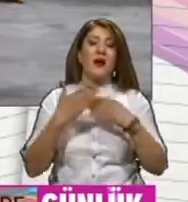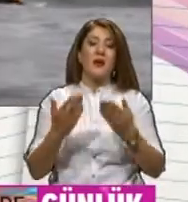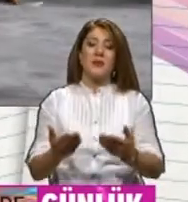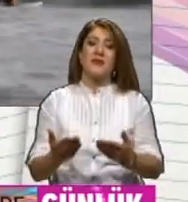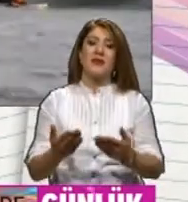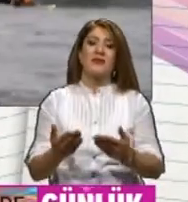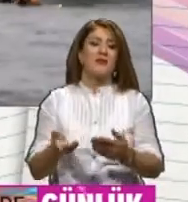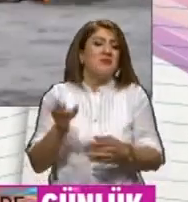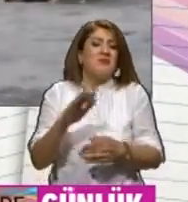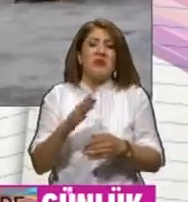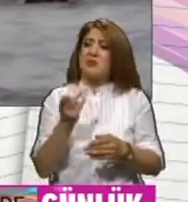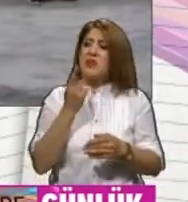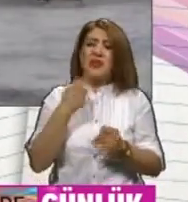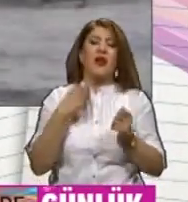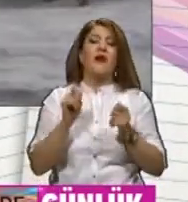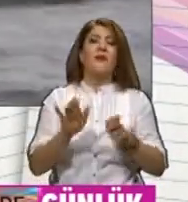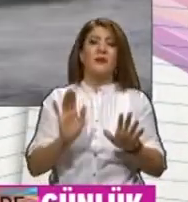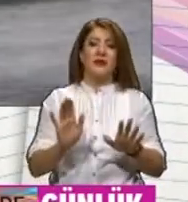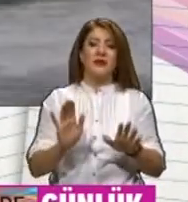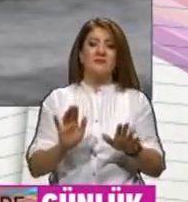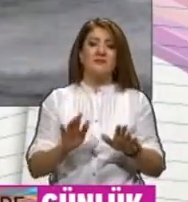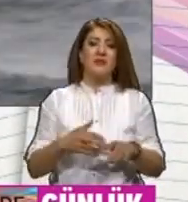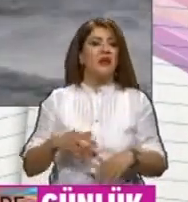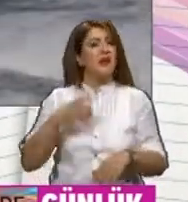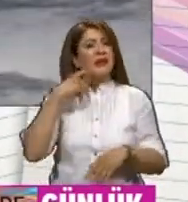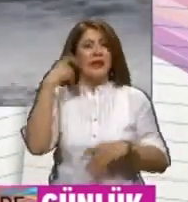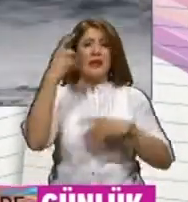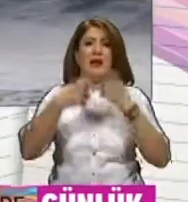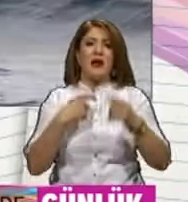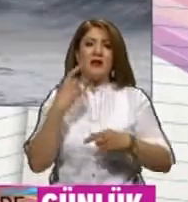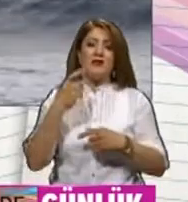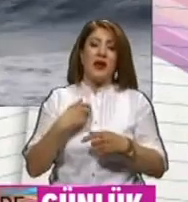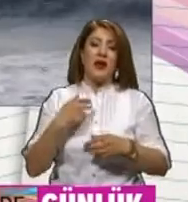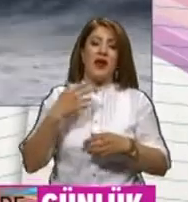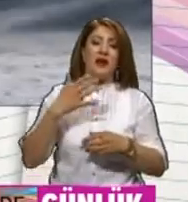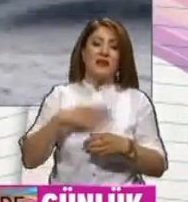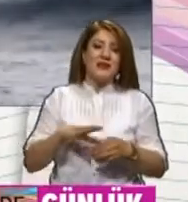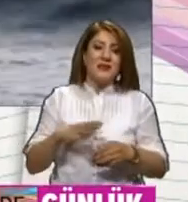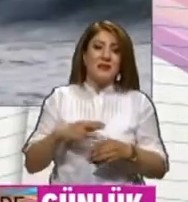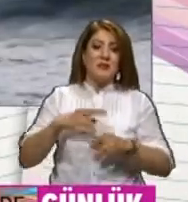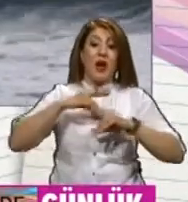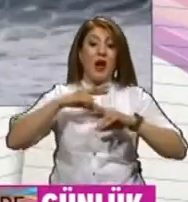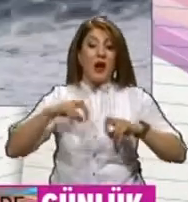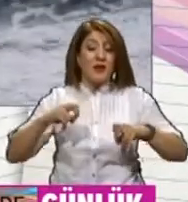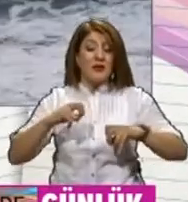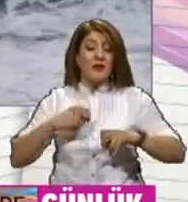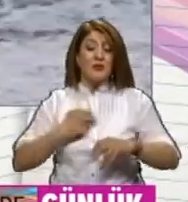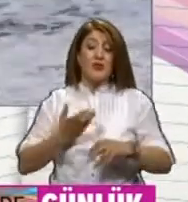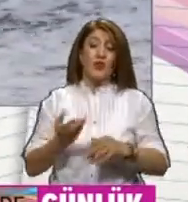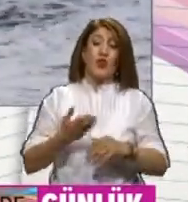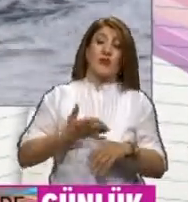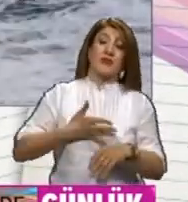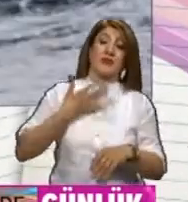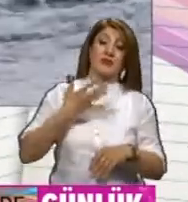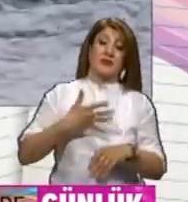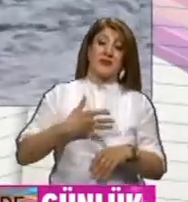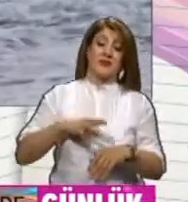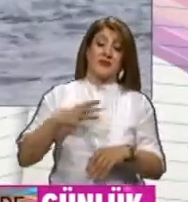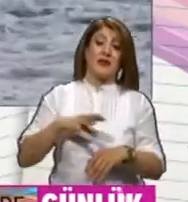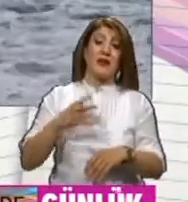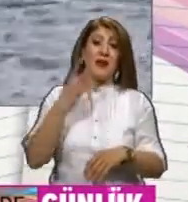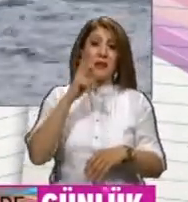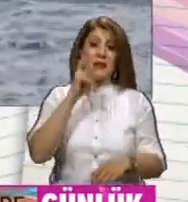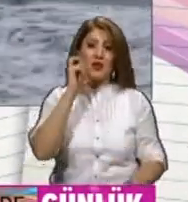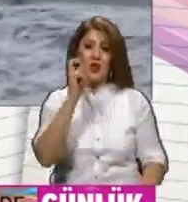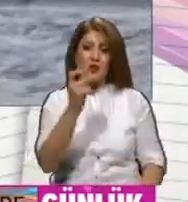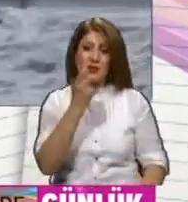Aslında bir şey yapmadım. Ara ara yıllarca bu depreşti. Bazı dönemlerde yoğunlaştı. Ta ki 2009 yılına